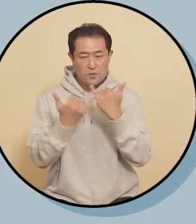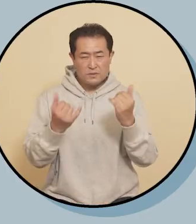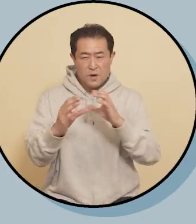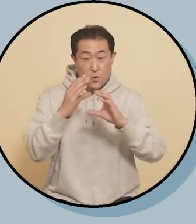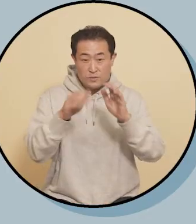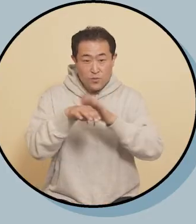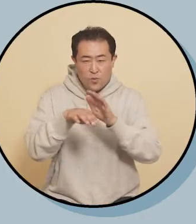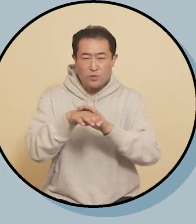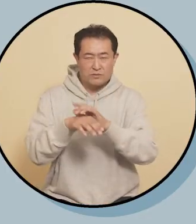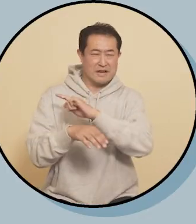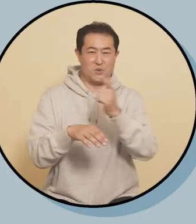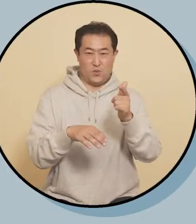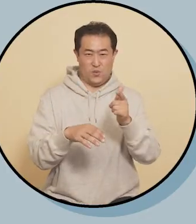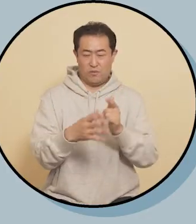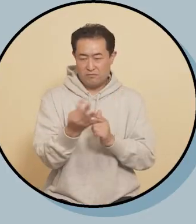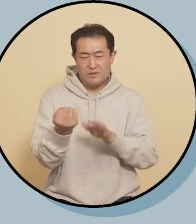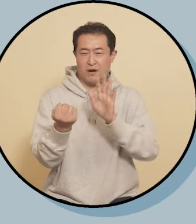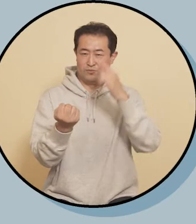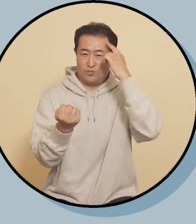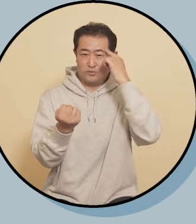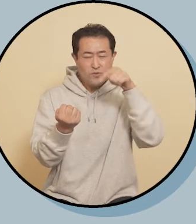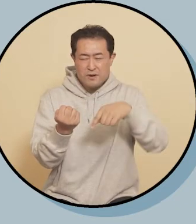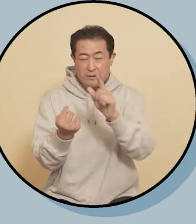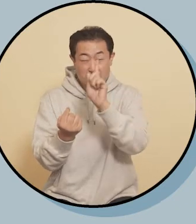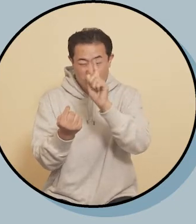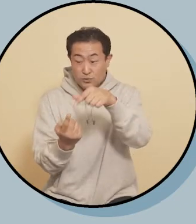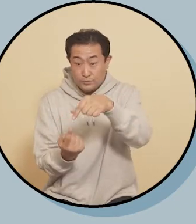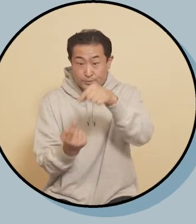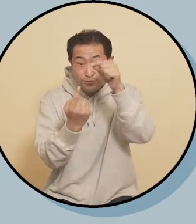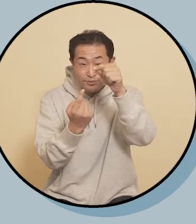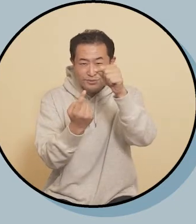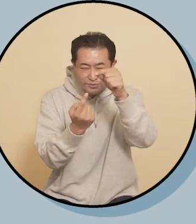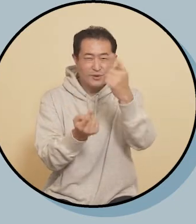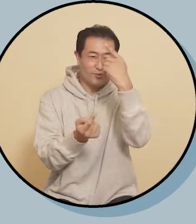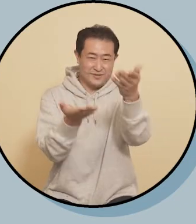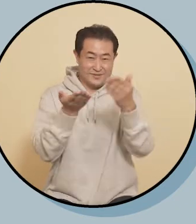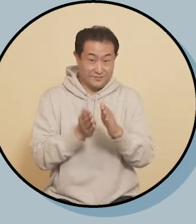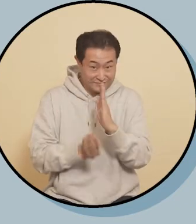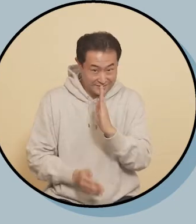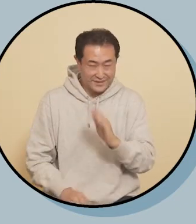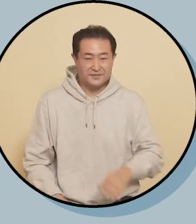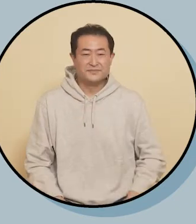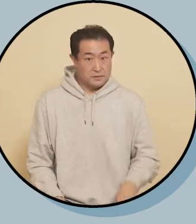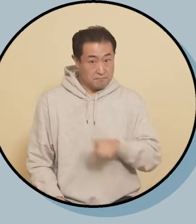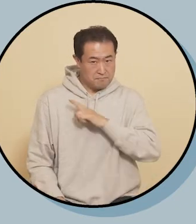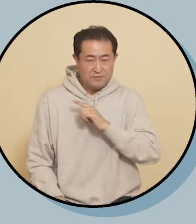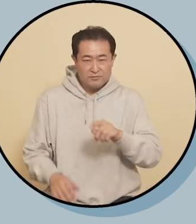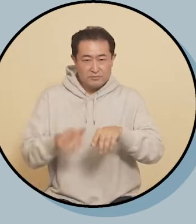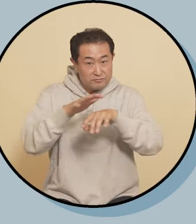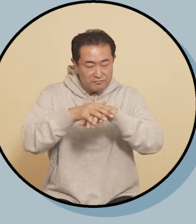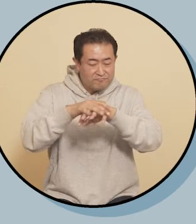をおこさの主朦朧者のコミュニケーションにもいろいろあると思うんですけれども代表的なものを教えていただいているしてそうですね